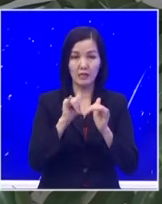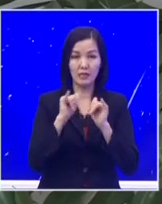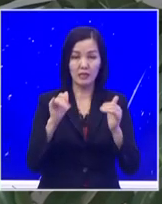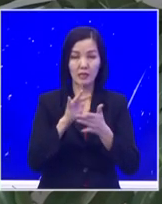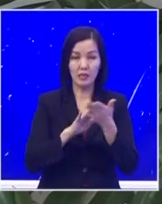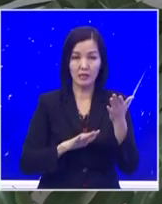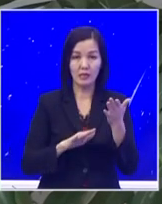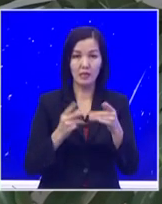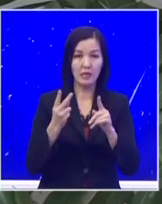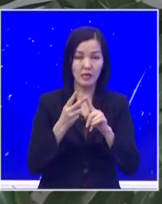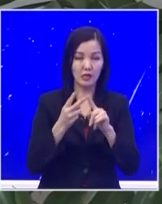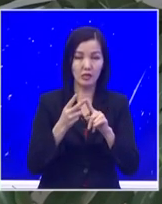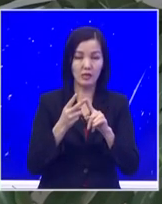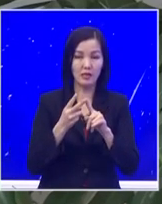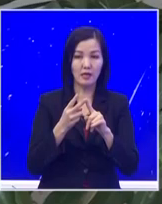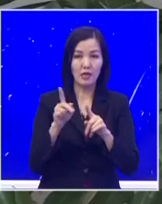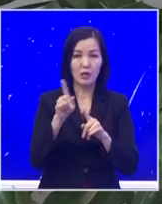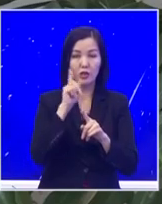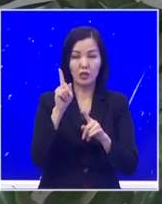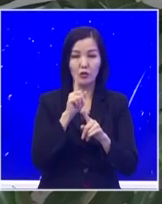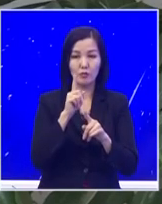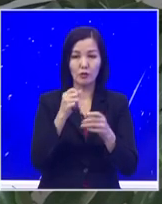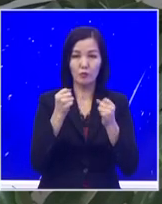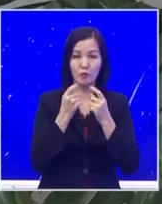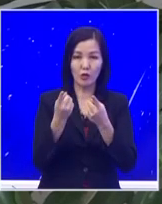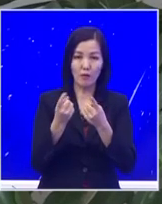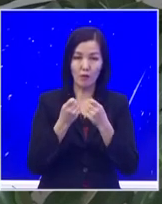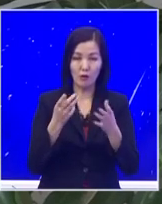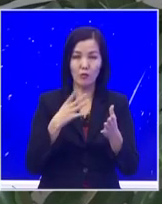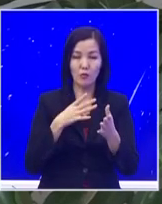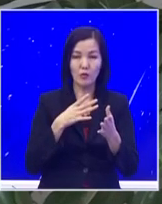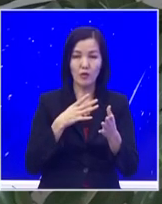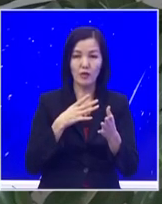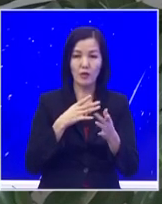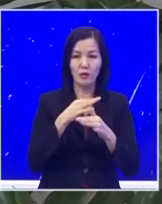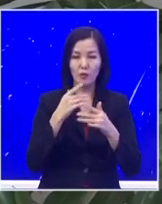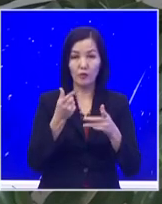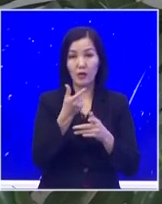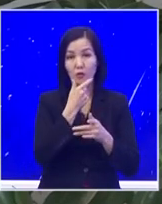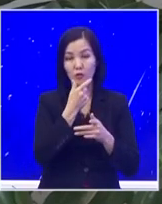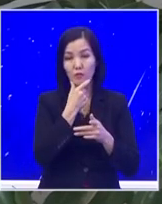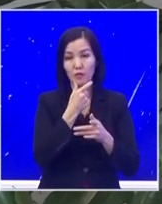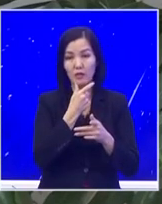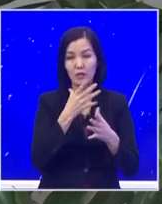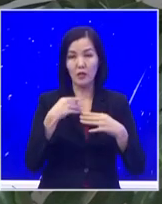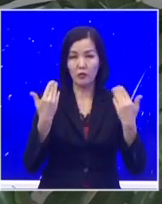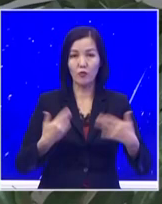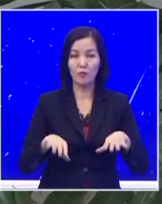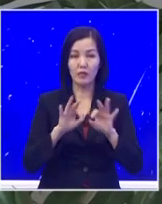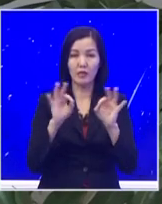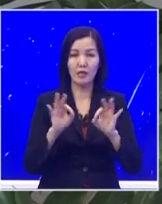жалғастырса, екіншіден жасөспірімдерді, соның арасында көптеген көрермендерді салауатты өмір